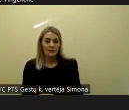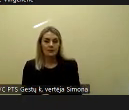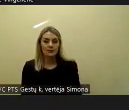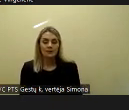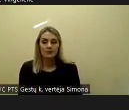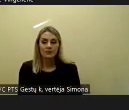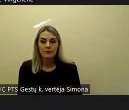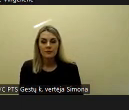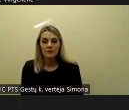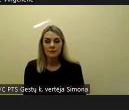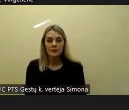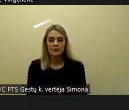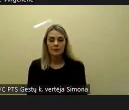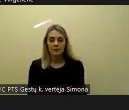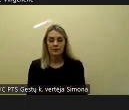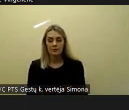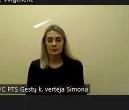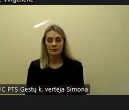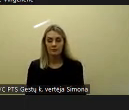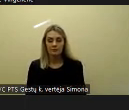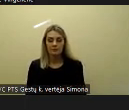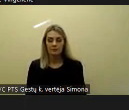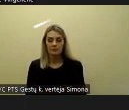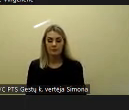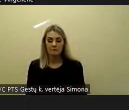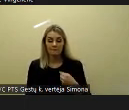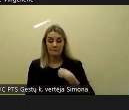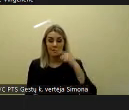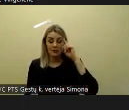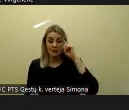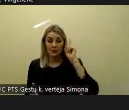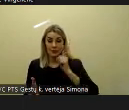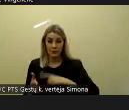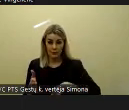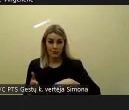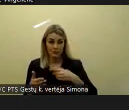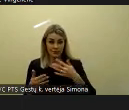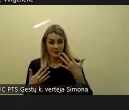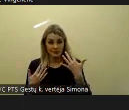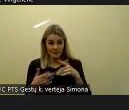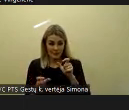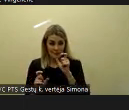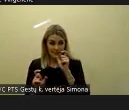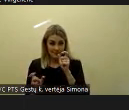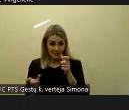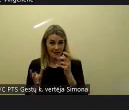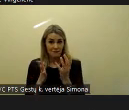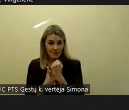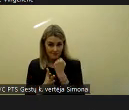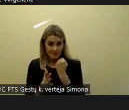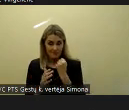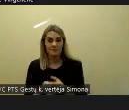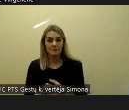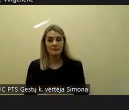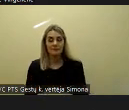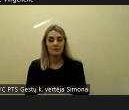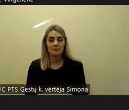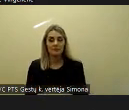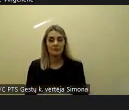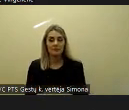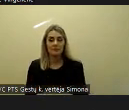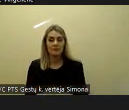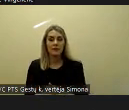clear and has answered your question. I'm sure it has. Aš tikiuosi, kad atsakyta jūsų klausimą. Okay, Jane, shall we move on? Ir